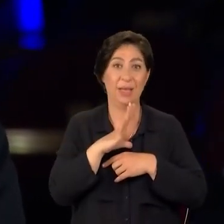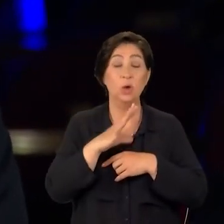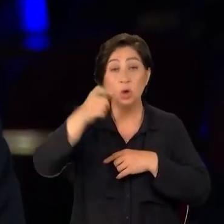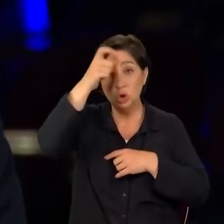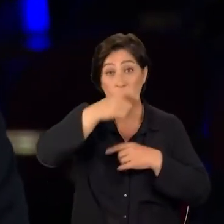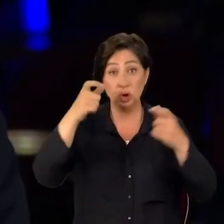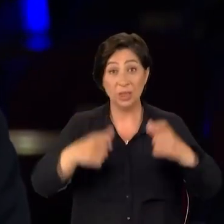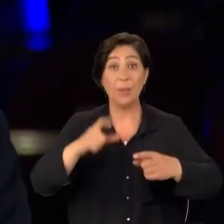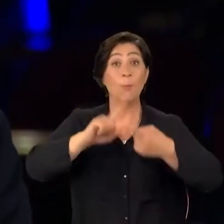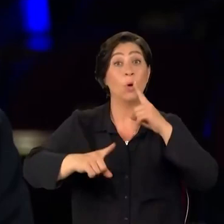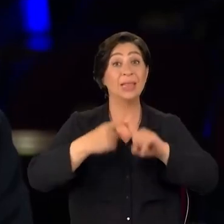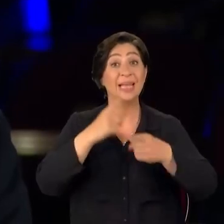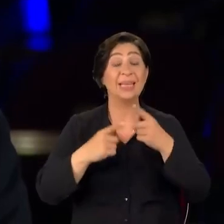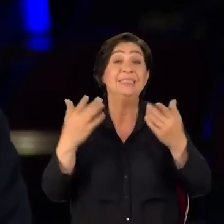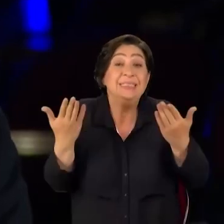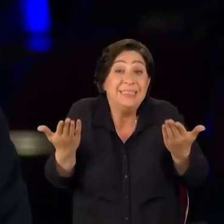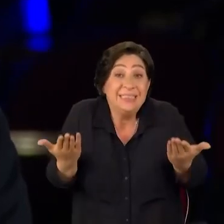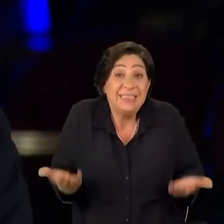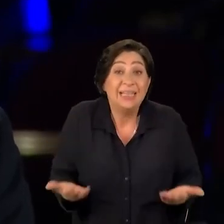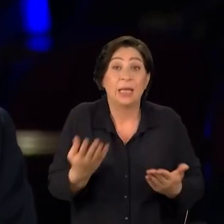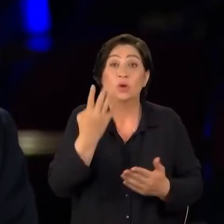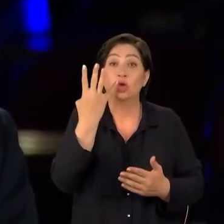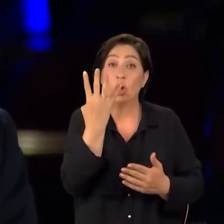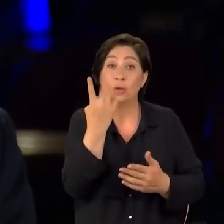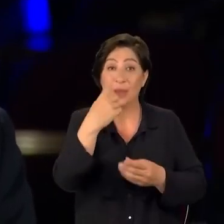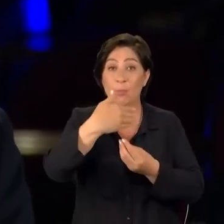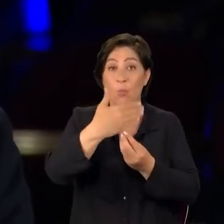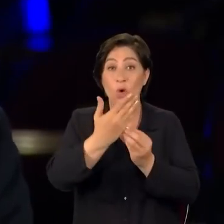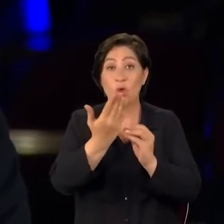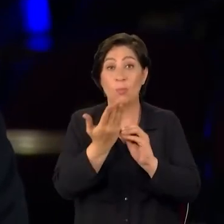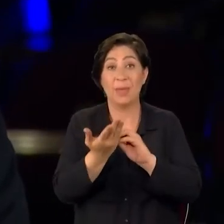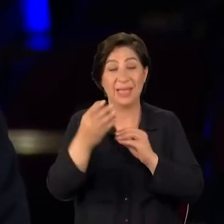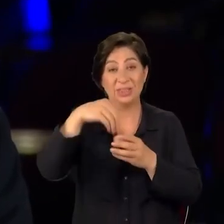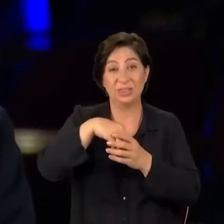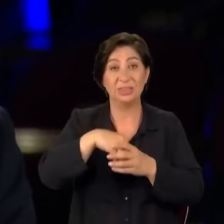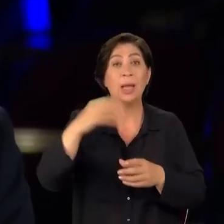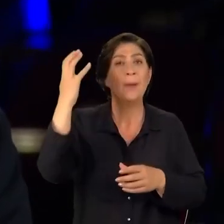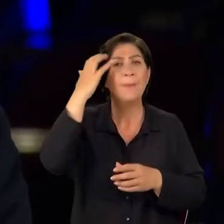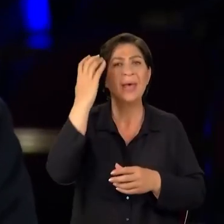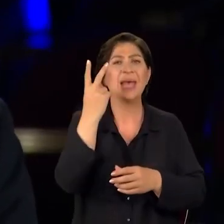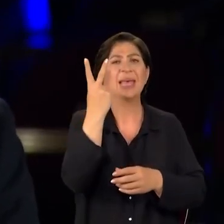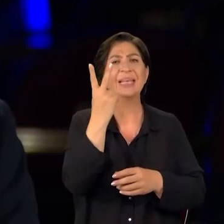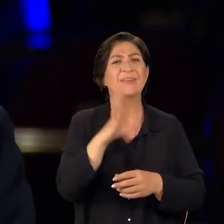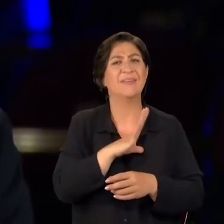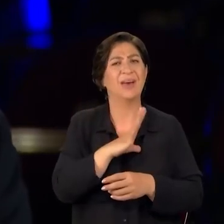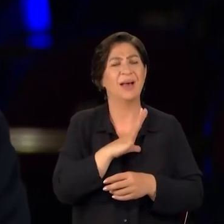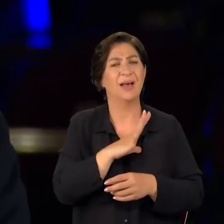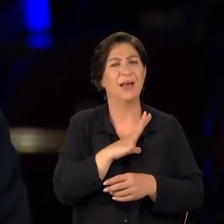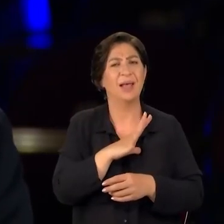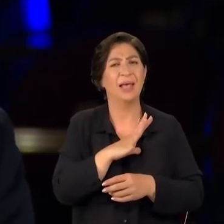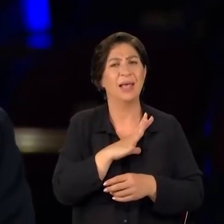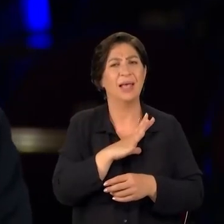yaklaşım söz konusu. Türkiye'de siyaset zaten dörtlü bir bölünme içerisindedir. İki tane temel aksı